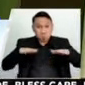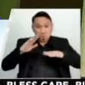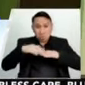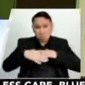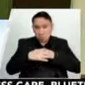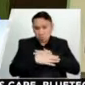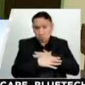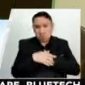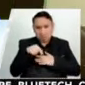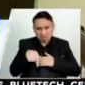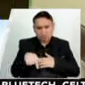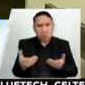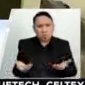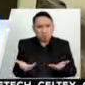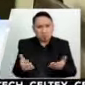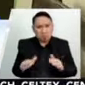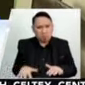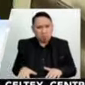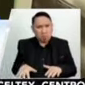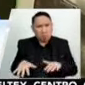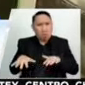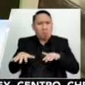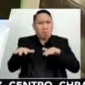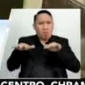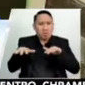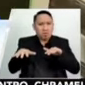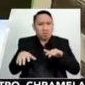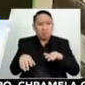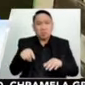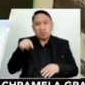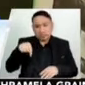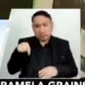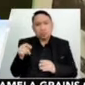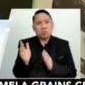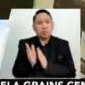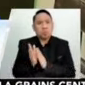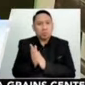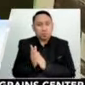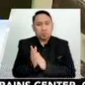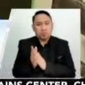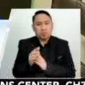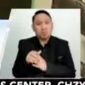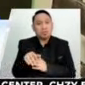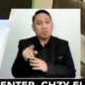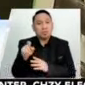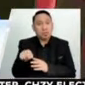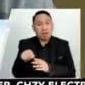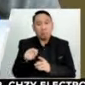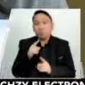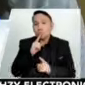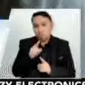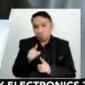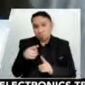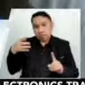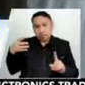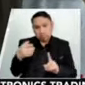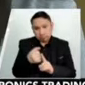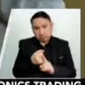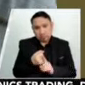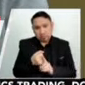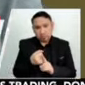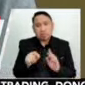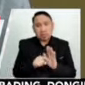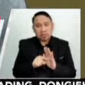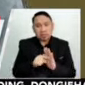dito na umapo sa gusali. Kaya isa po ang eskwelahang ito rito sa Malabon na labis na naapektuhan ng pagbaha. Talagang